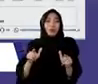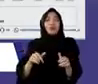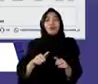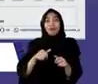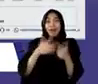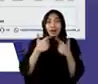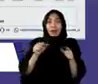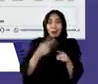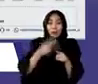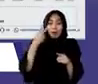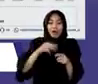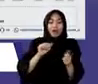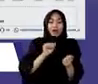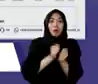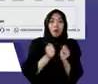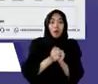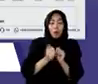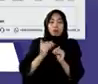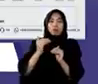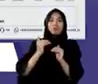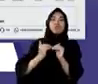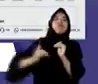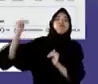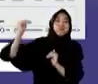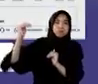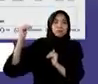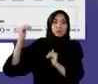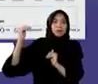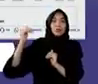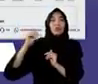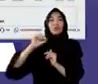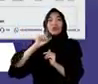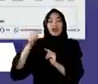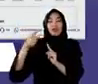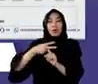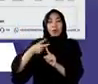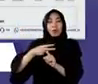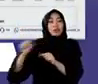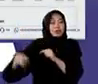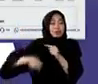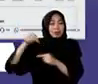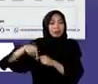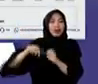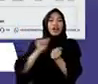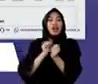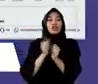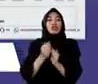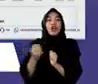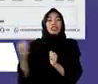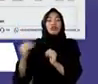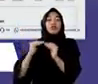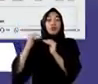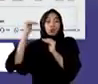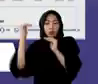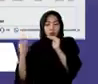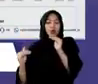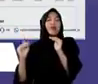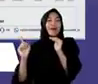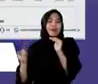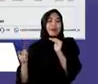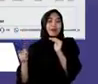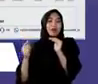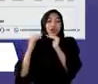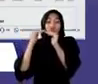peningkatan tajam sejak minggu kedua Februari hingga saat ini, kasus aktif mengalami penurunan yang signifikan,